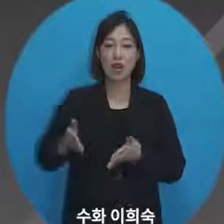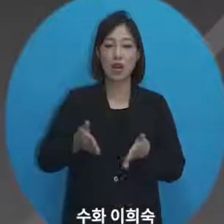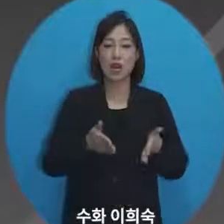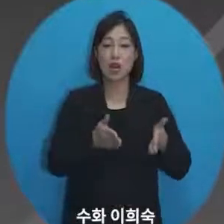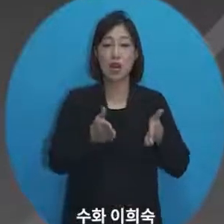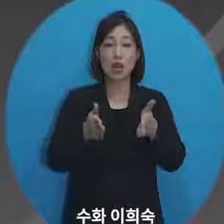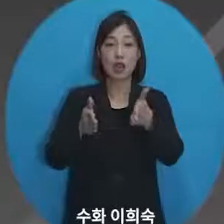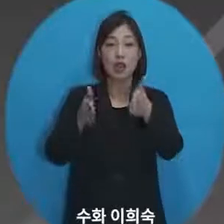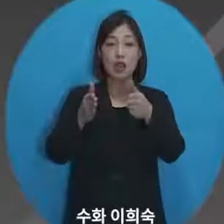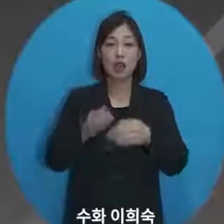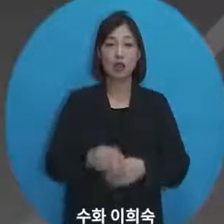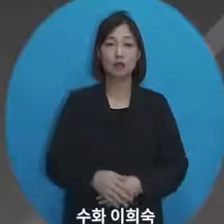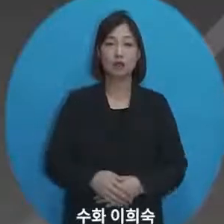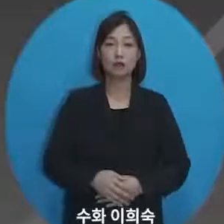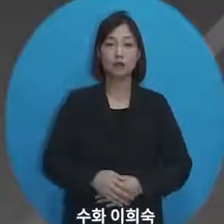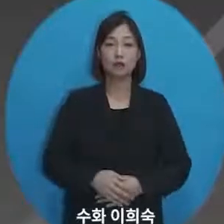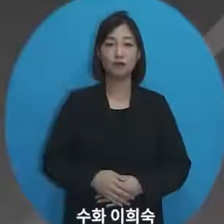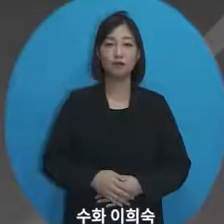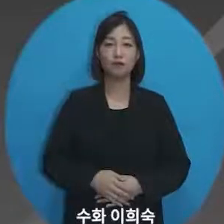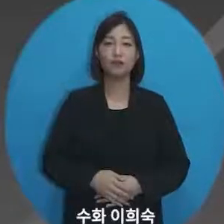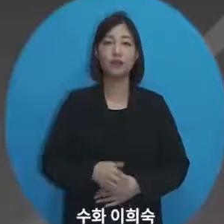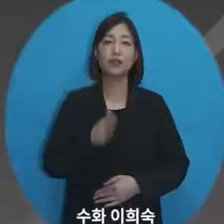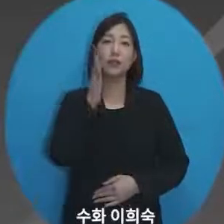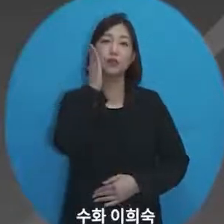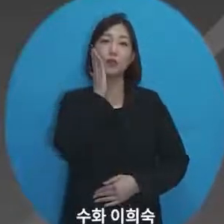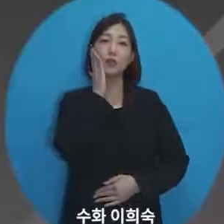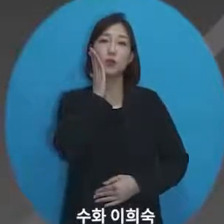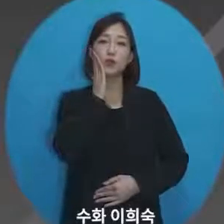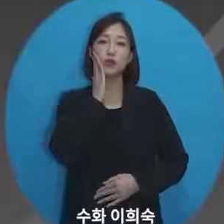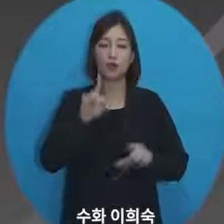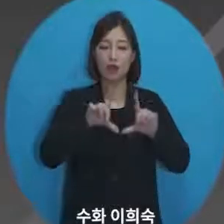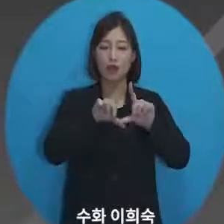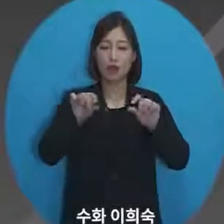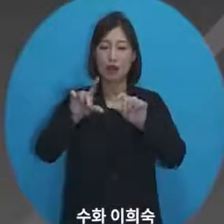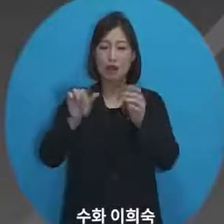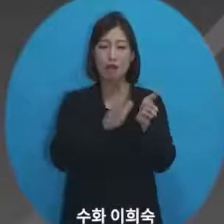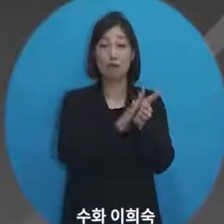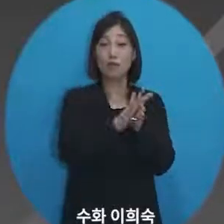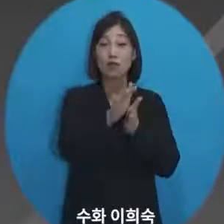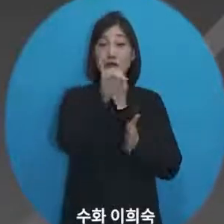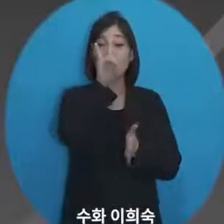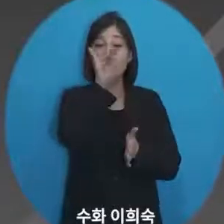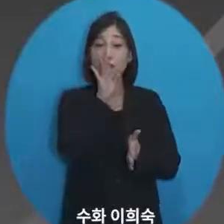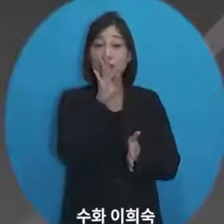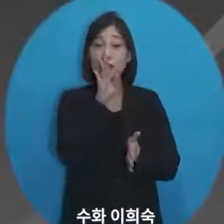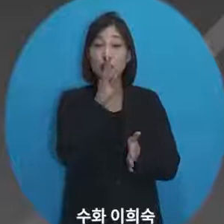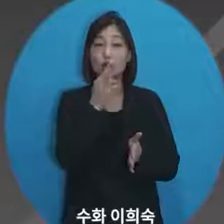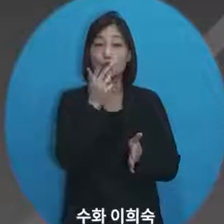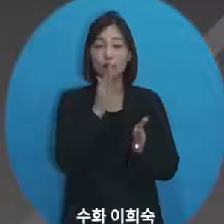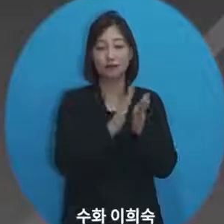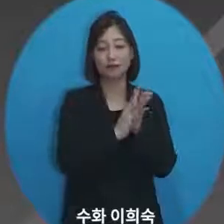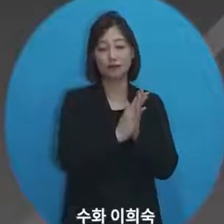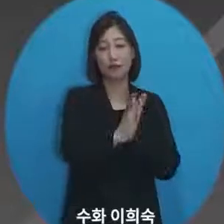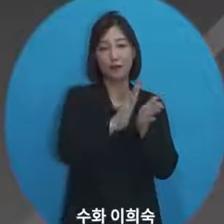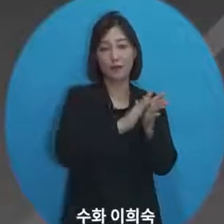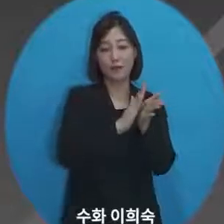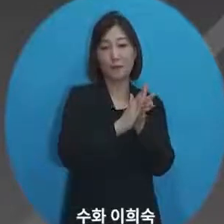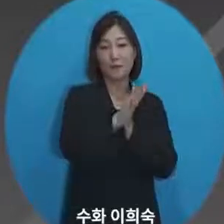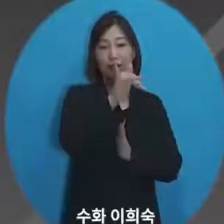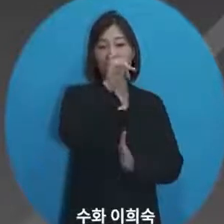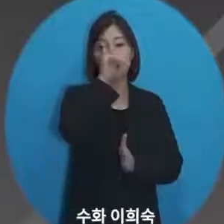우리가 통로에 선형 블럭이 설치가 되어 있는 것을 확인하실 수가 있고, 동시에